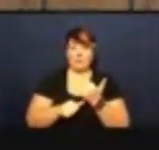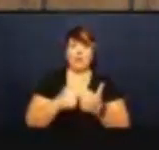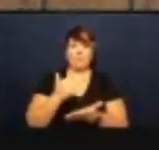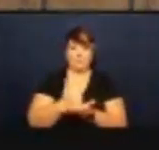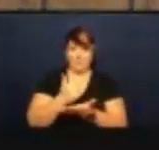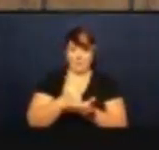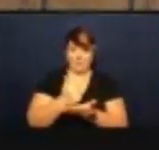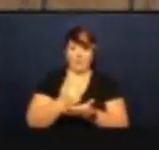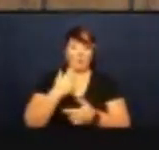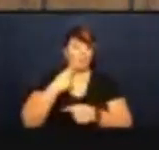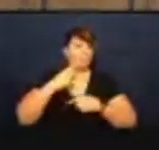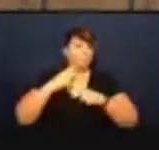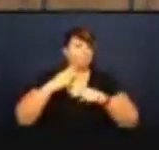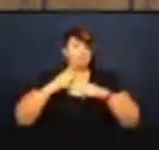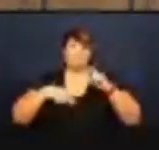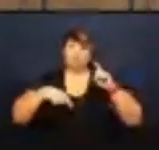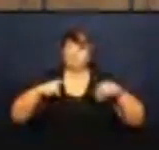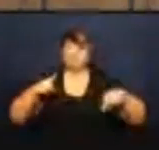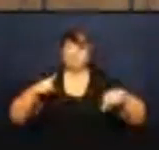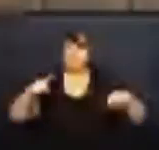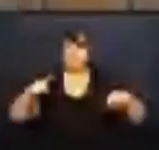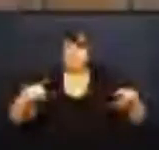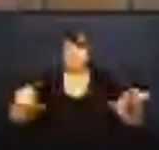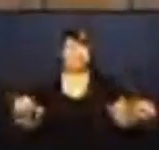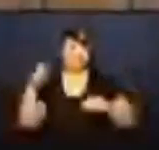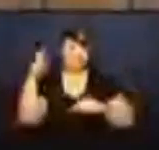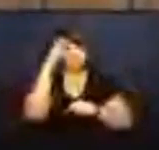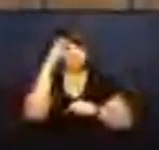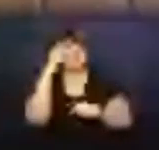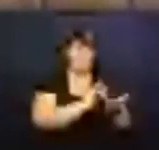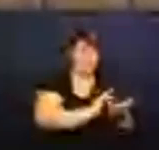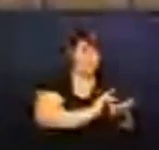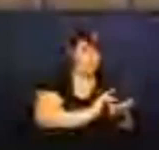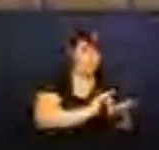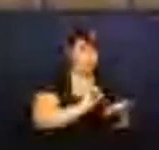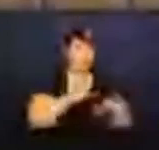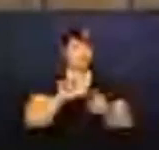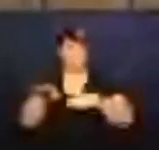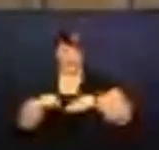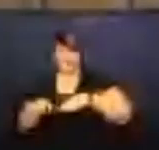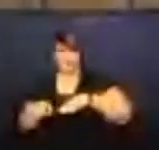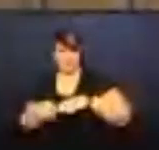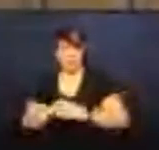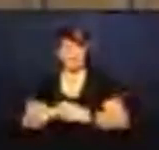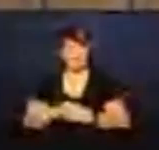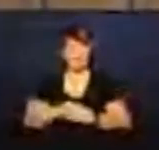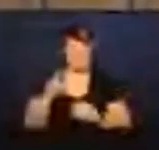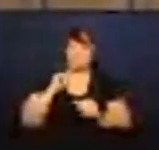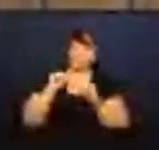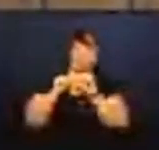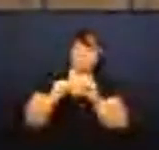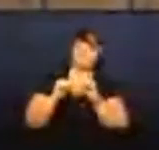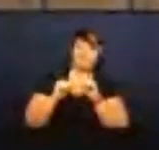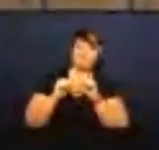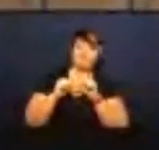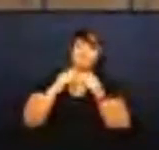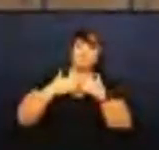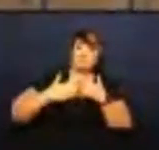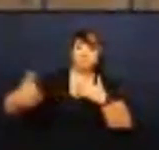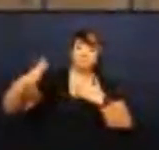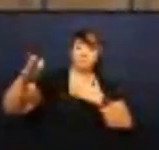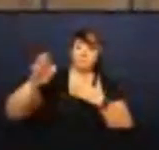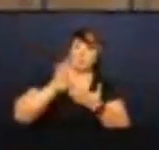Kwa mfano katika darasa kukawa na mikrofoni ambazo mwalimu akibofya bila shaka wasimamizi wa shule watajua kwamba kuna